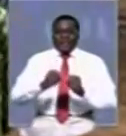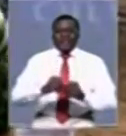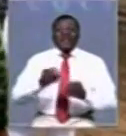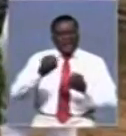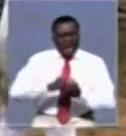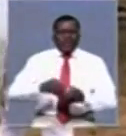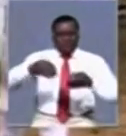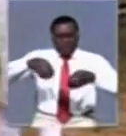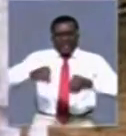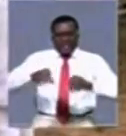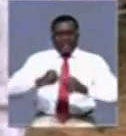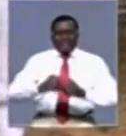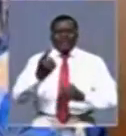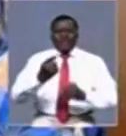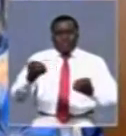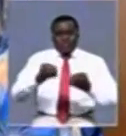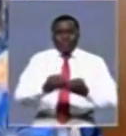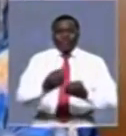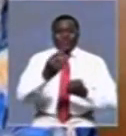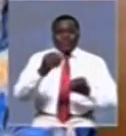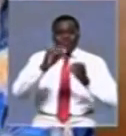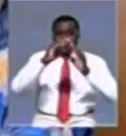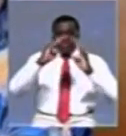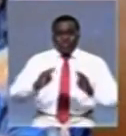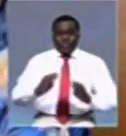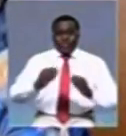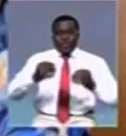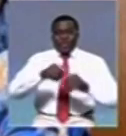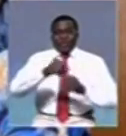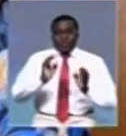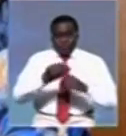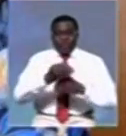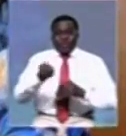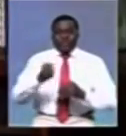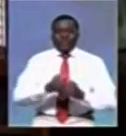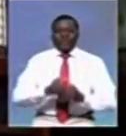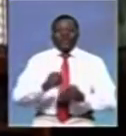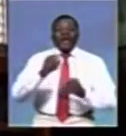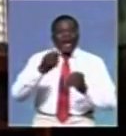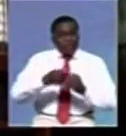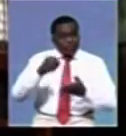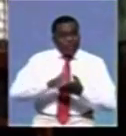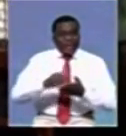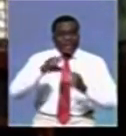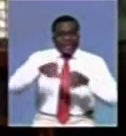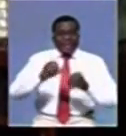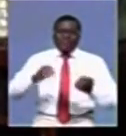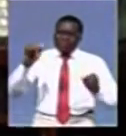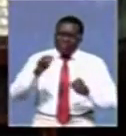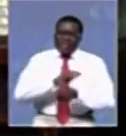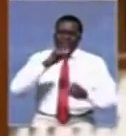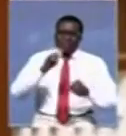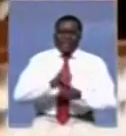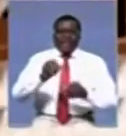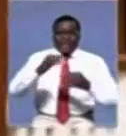de 2 salles de classe plus bureau magasin et équipement à l'EM Goro, un module de 2 salles de classe avec